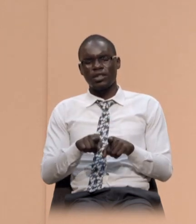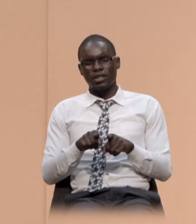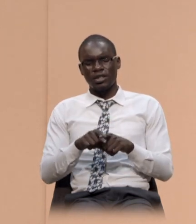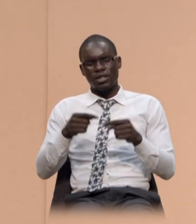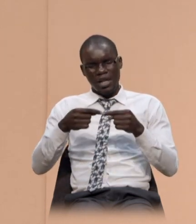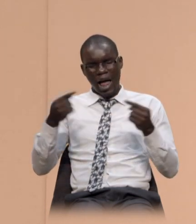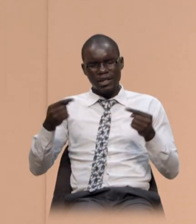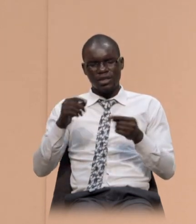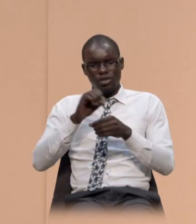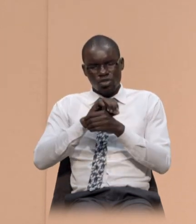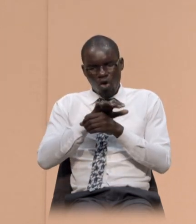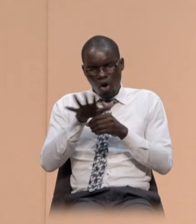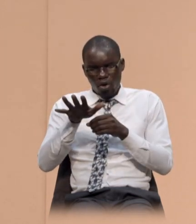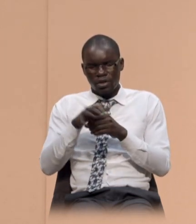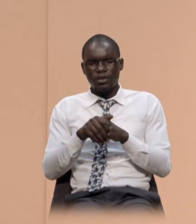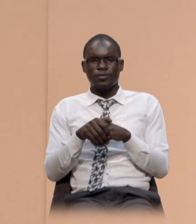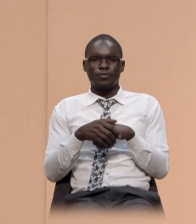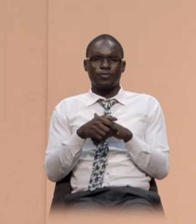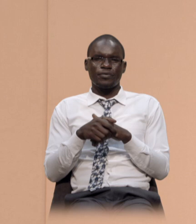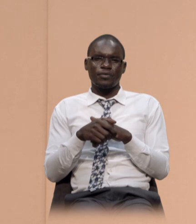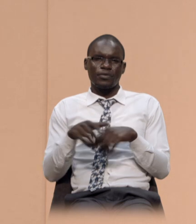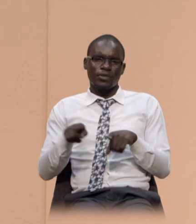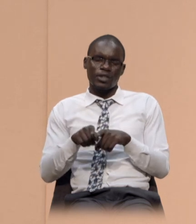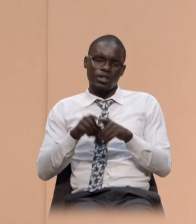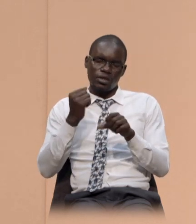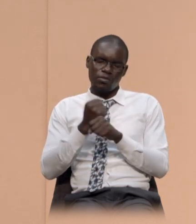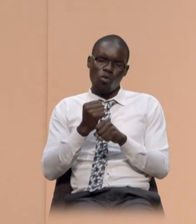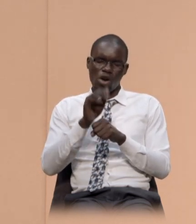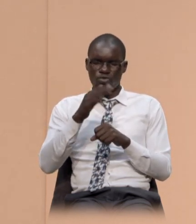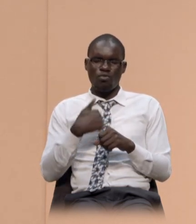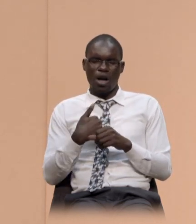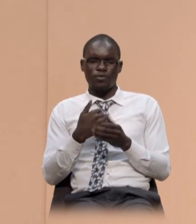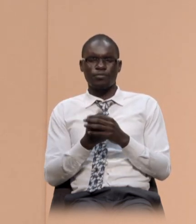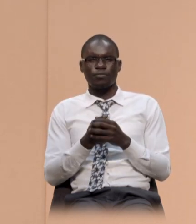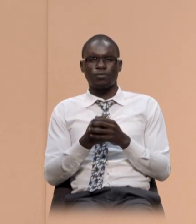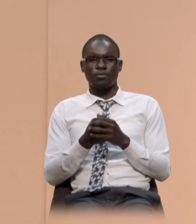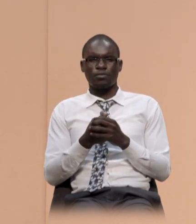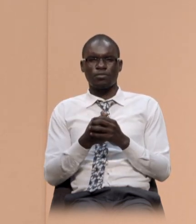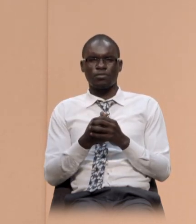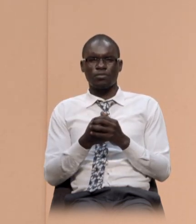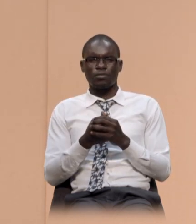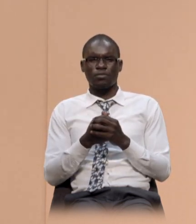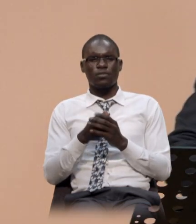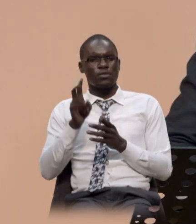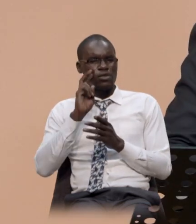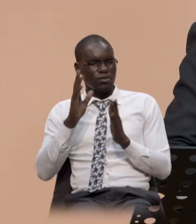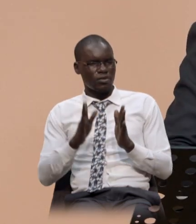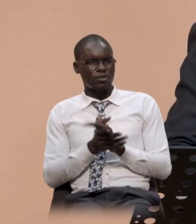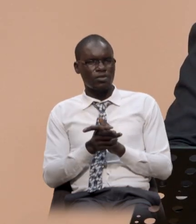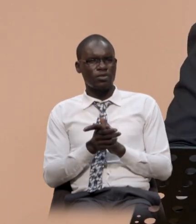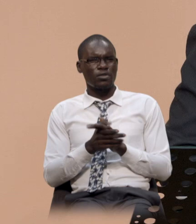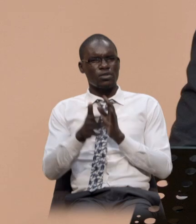ya changamoto za maisha, jinsi dhidi ya kazi unayoifanya, dhidi ya vyovyote ulivyo navyofanya. Watumishi wa Bwana,